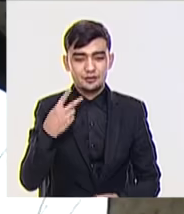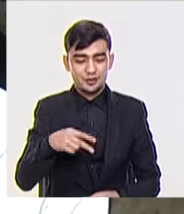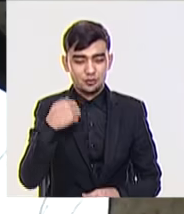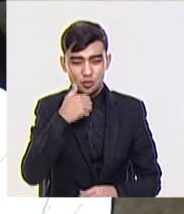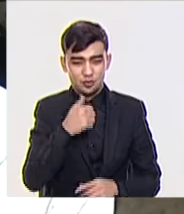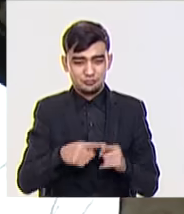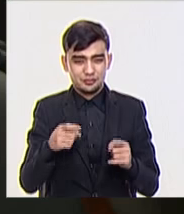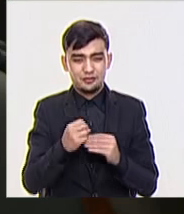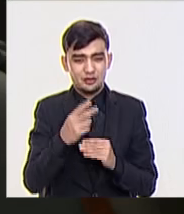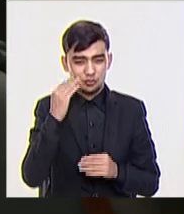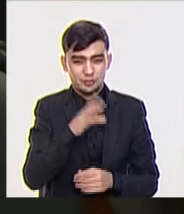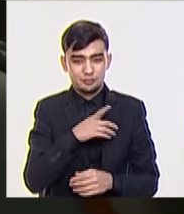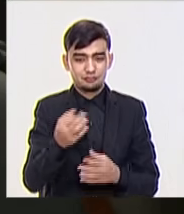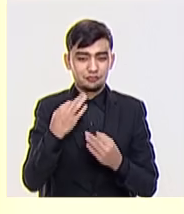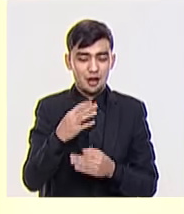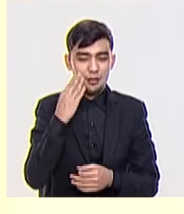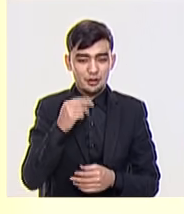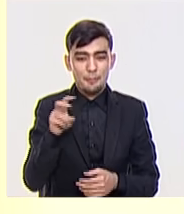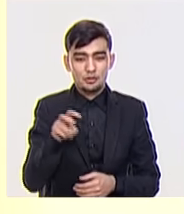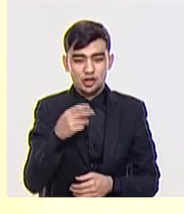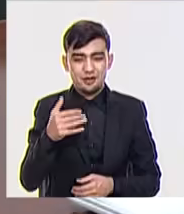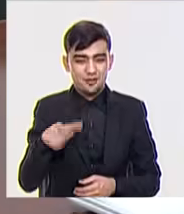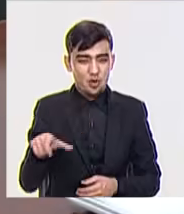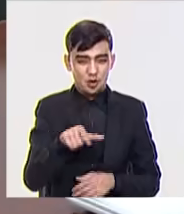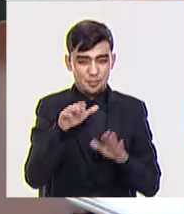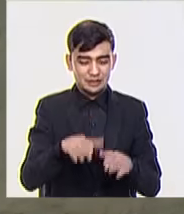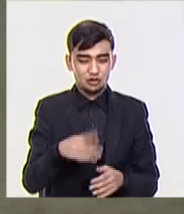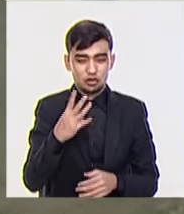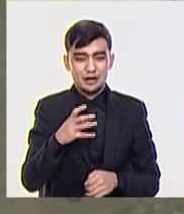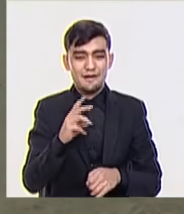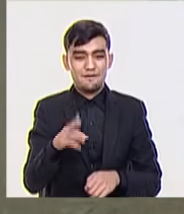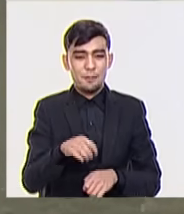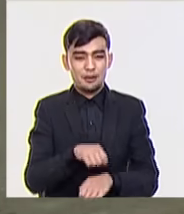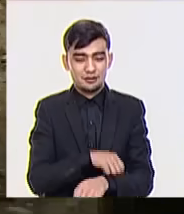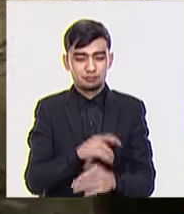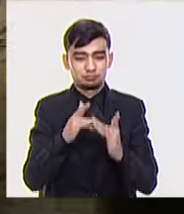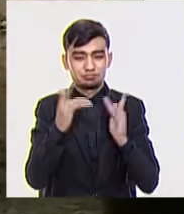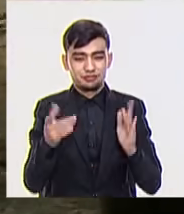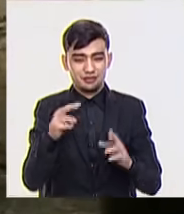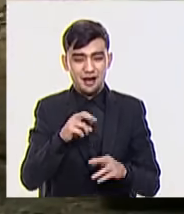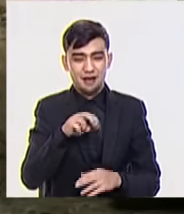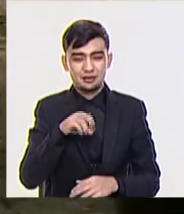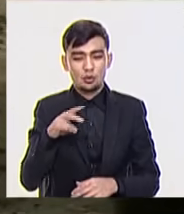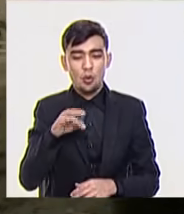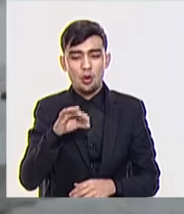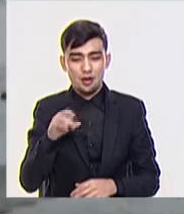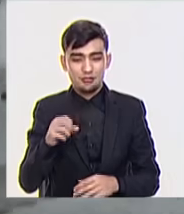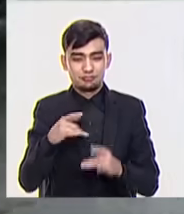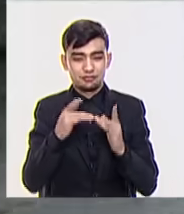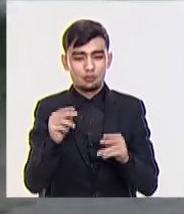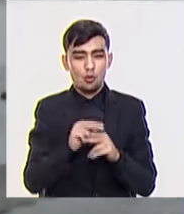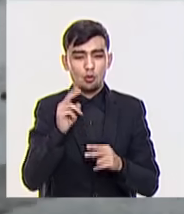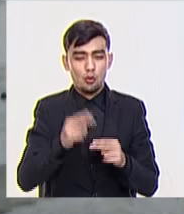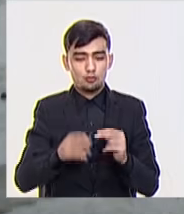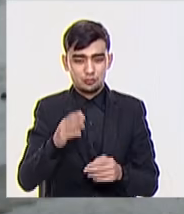Қуаныш Рахымжанұлы бізге берген сұхбатында Алматы-Бішкек тас жолындағы 4 шақырымға созылған Алтын Орда көпірі қолданысқа беріледі деп еді. Алайда жаңа жылдан бері